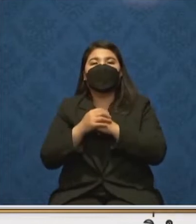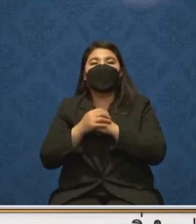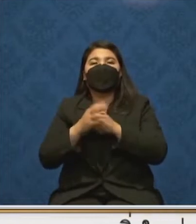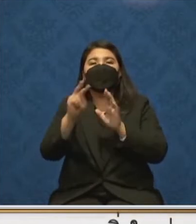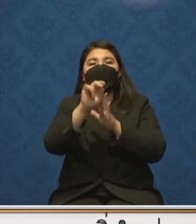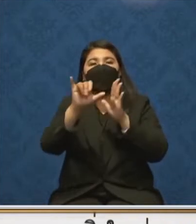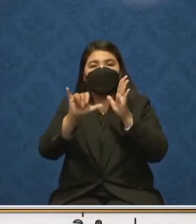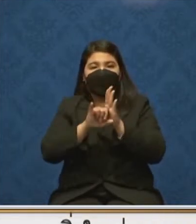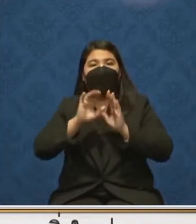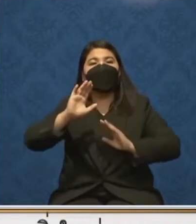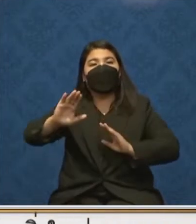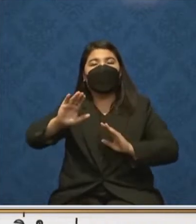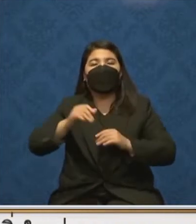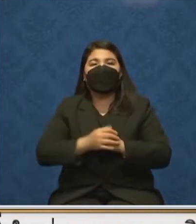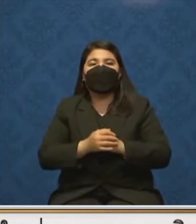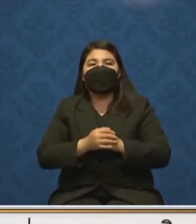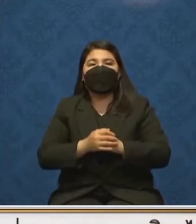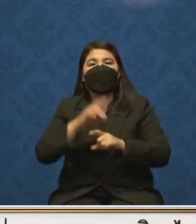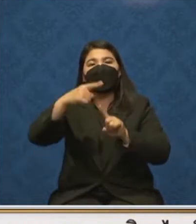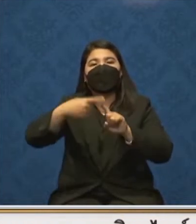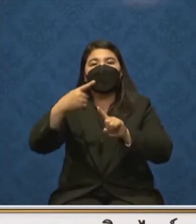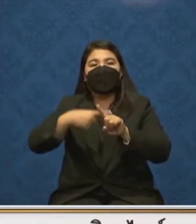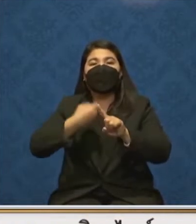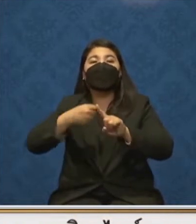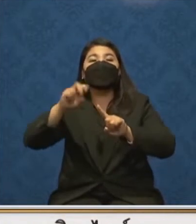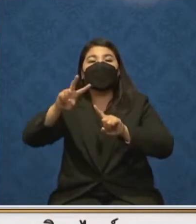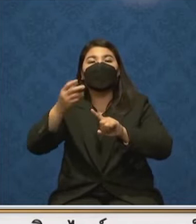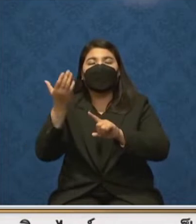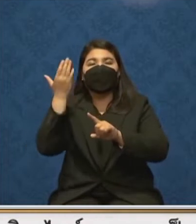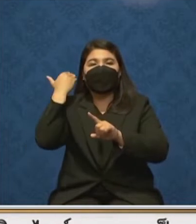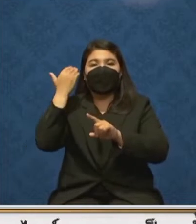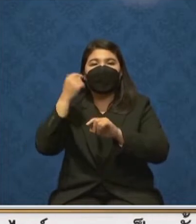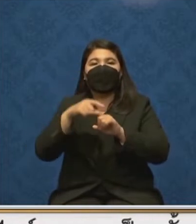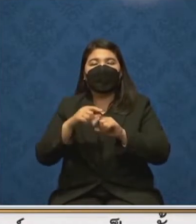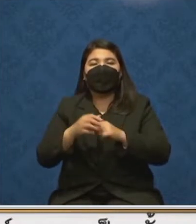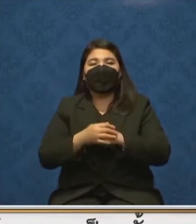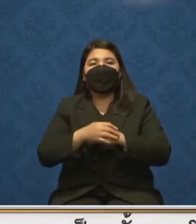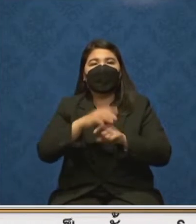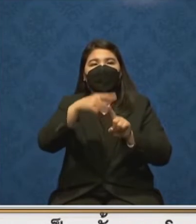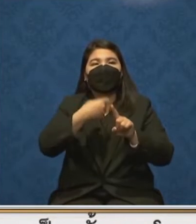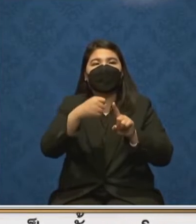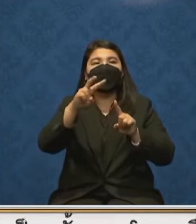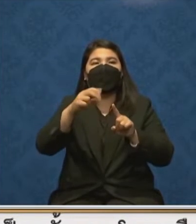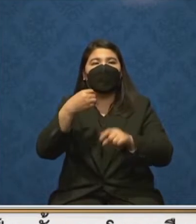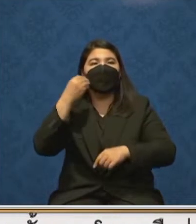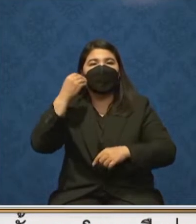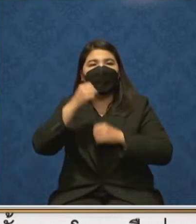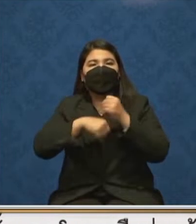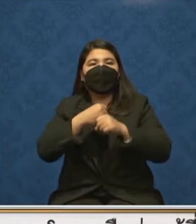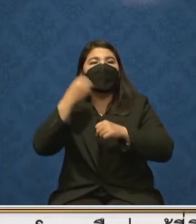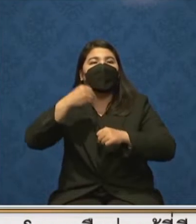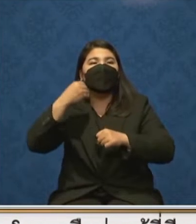บายของใโยรธมุตรีที่มาทจะมอบกเดืทานวาคมเดืทาวาคมทุทกปีฐิมงโยกการ